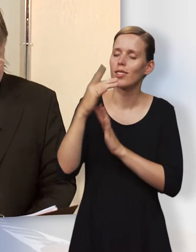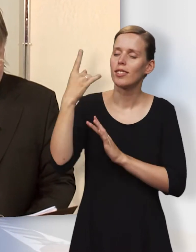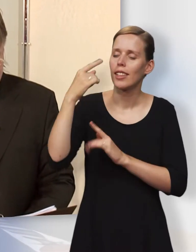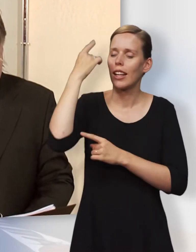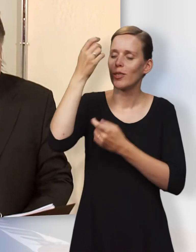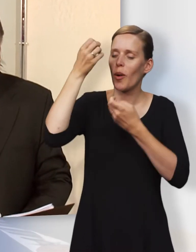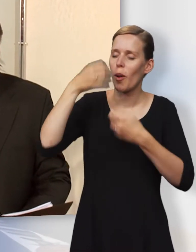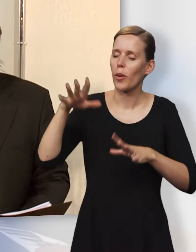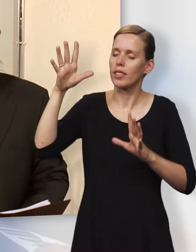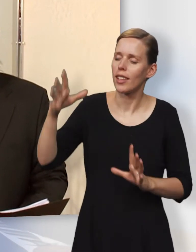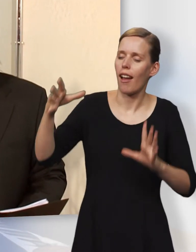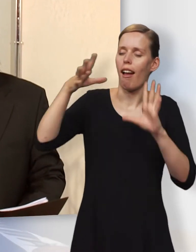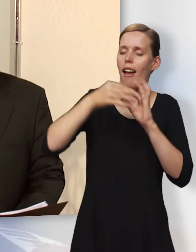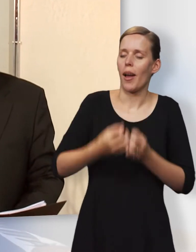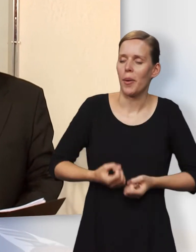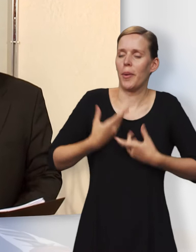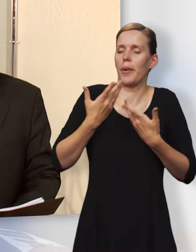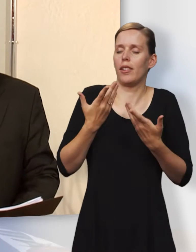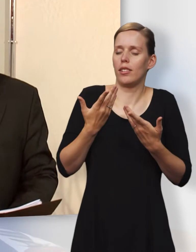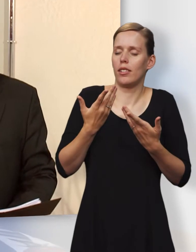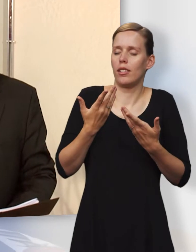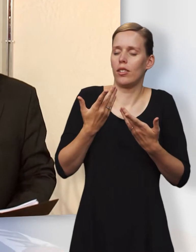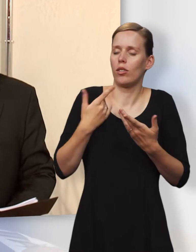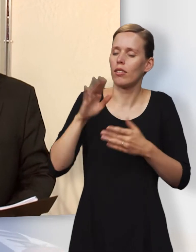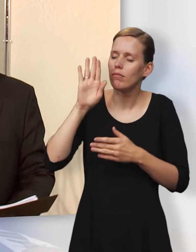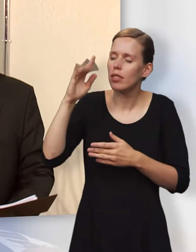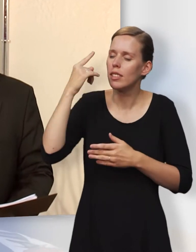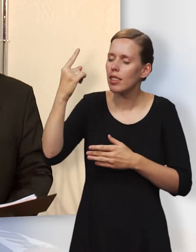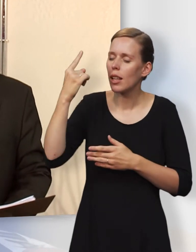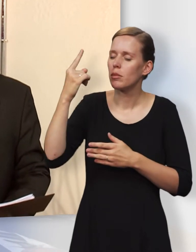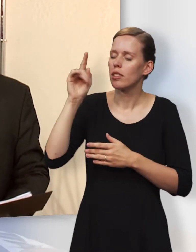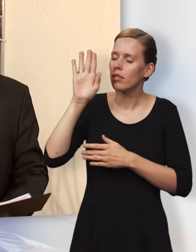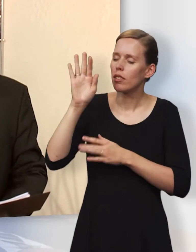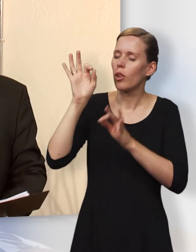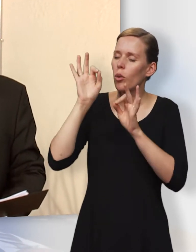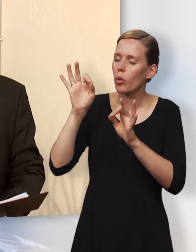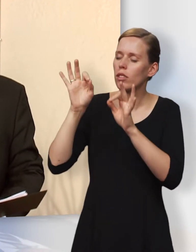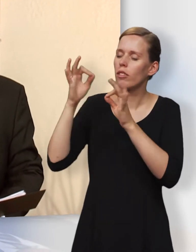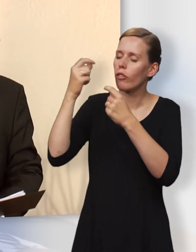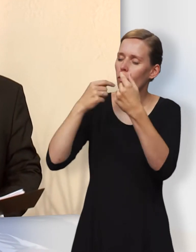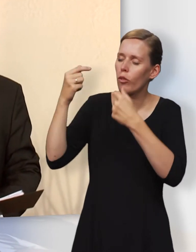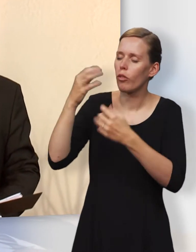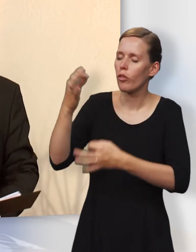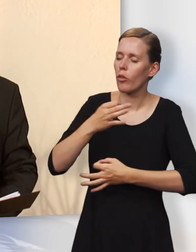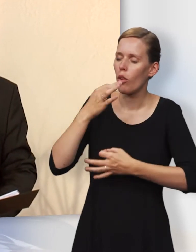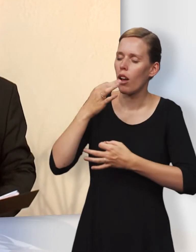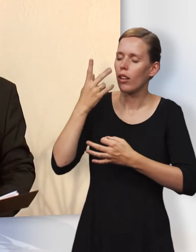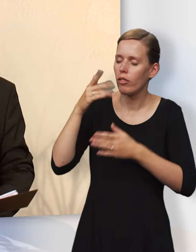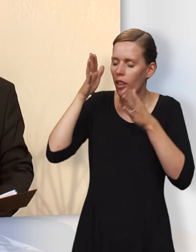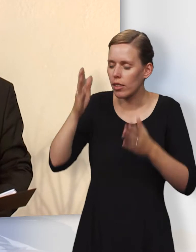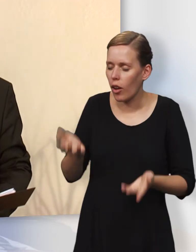Jesu und lass Vertrauen wachsen in dich und in deine gute Fürsorge für uns Menschen.